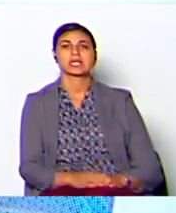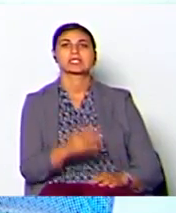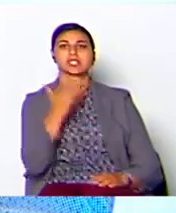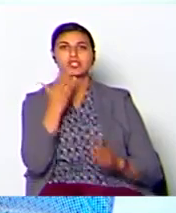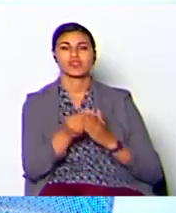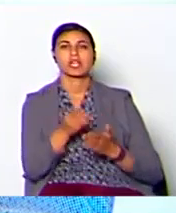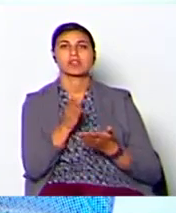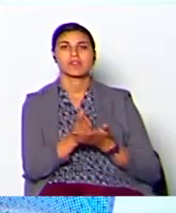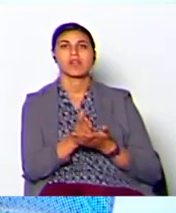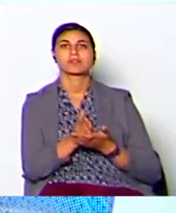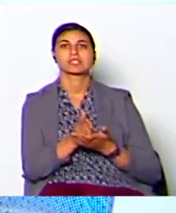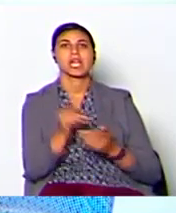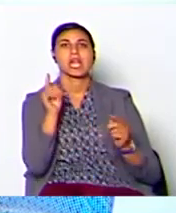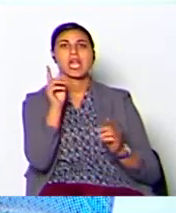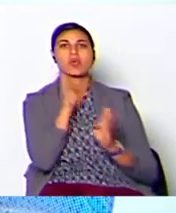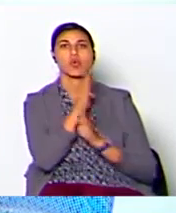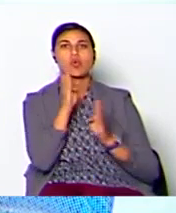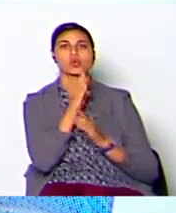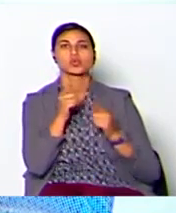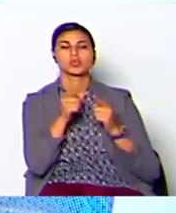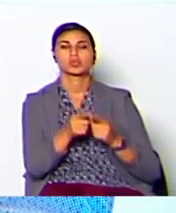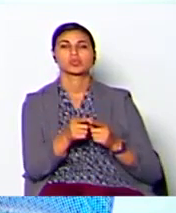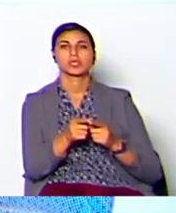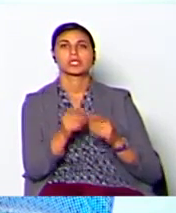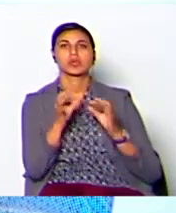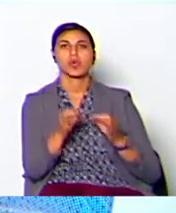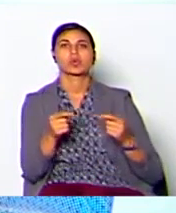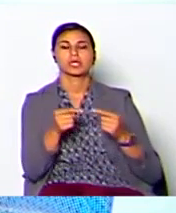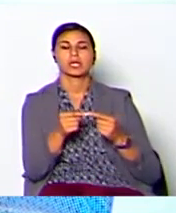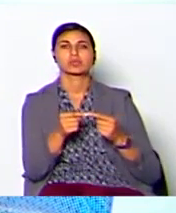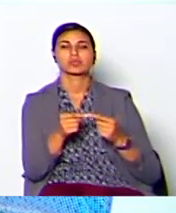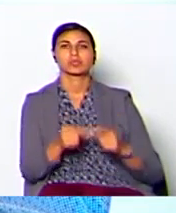გვაქვს მაგრე ეკოლოგიური კუთხით კონკრეტული